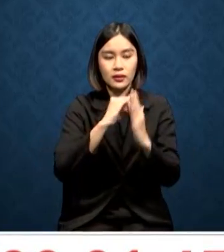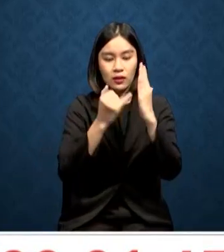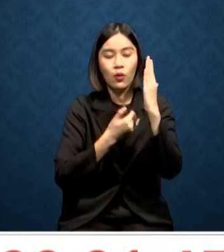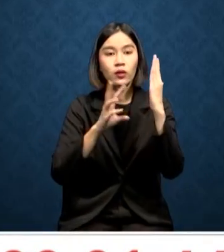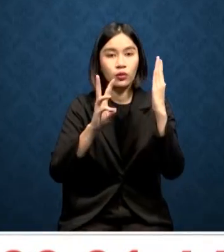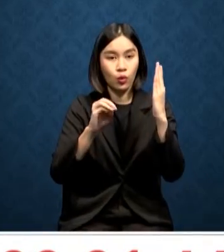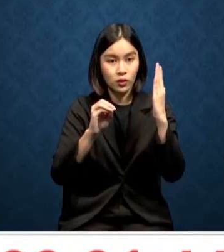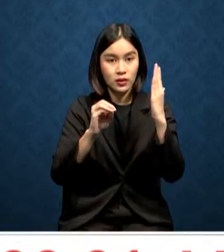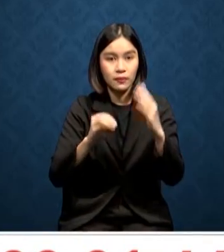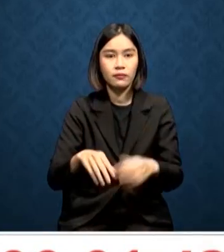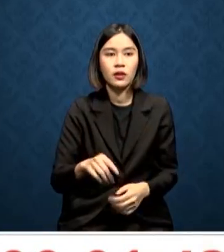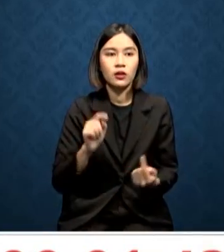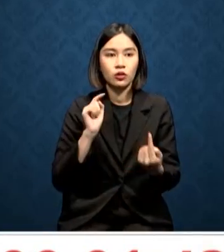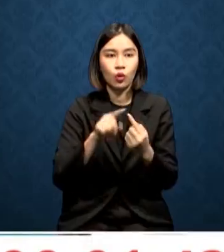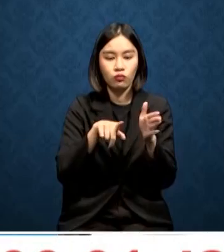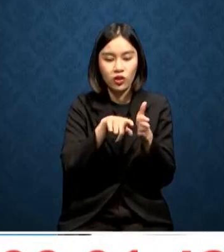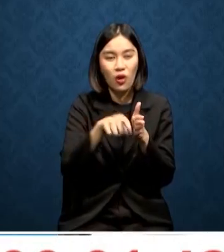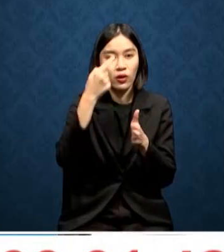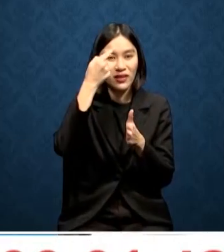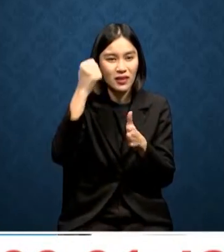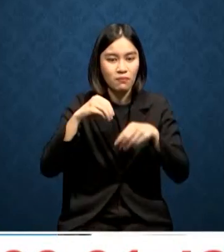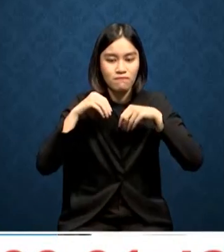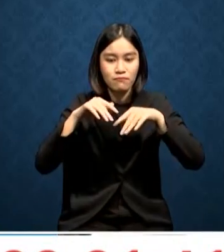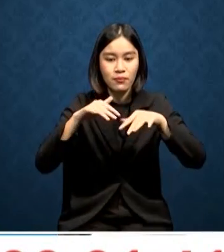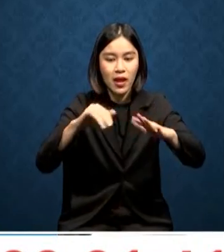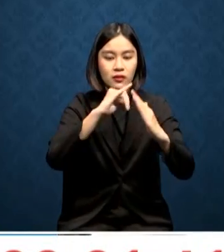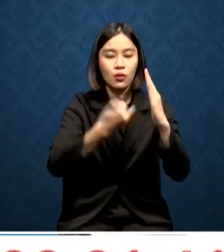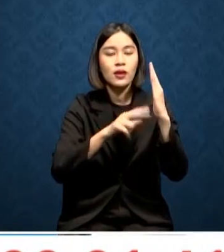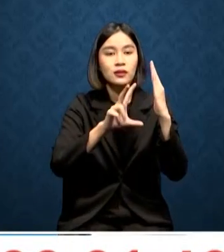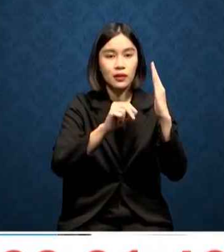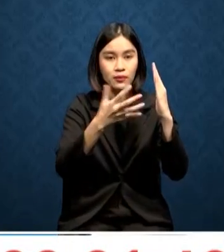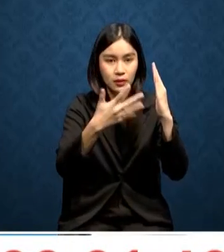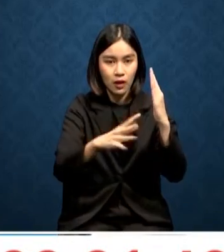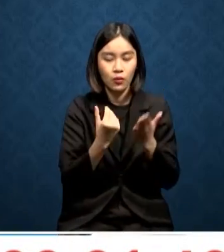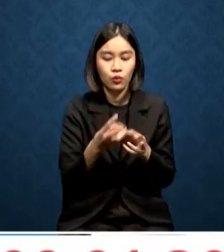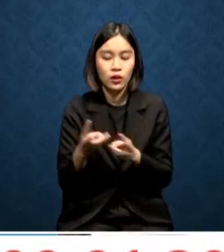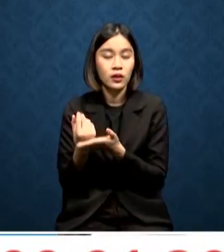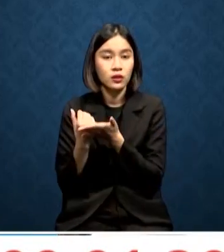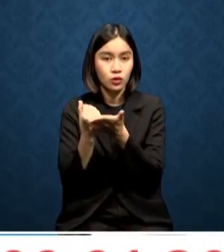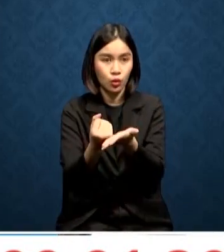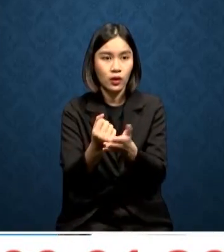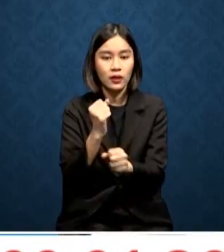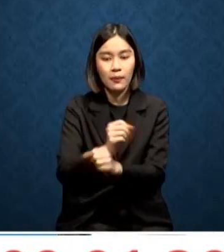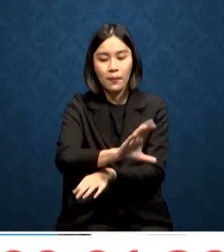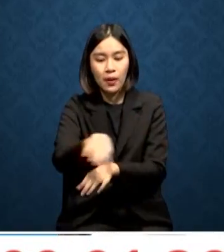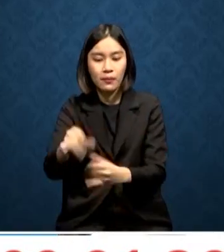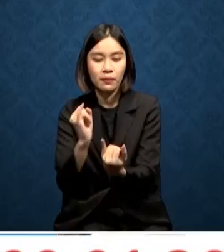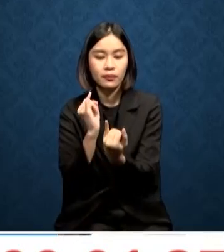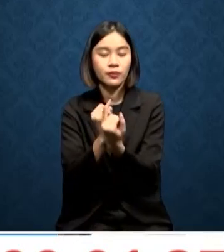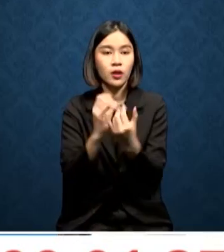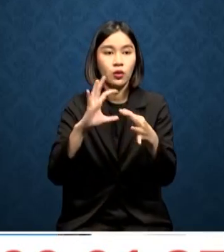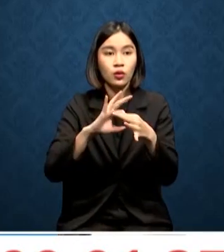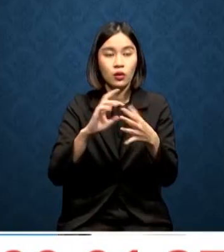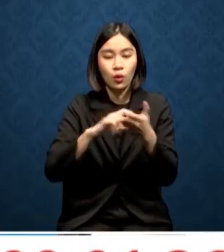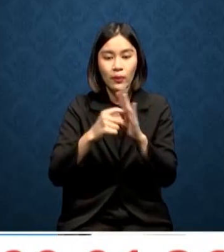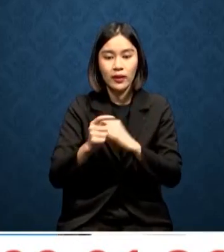คะการระบาดปลาเข้าไป30กว่าจังหวัดแล้วค่ะแล้วก็การช่วยเหลือค่ะหน่วยงานที่ใกล้ชิดที่สุดก็คือองค์ก